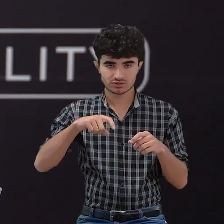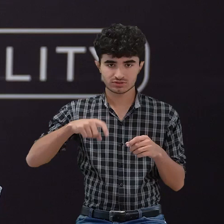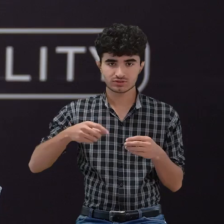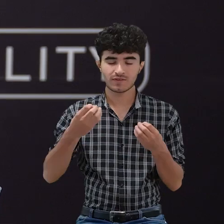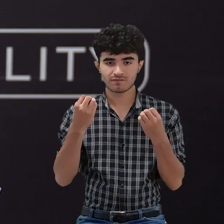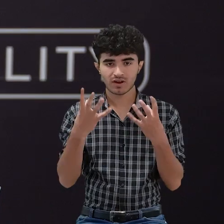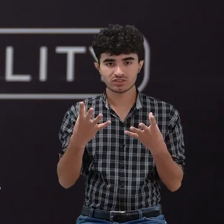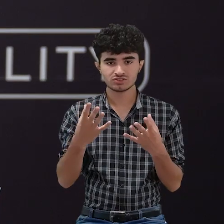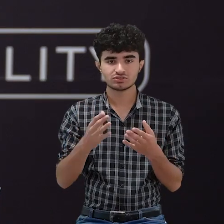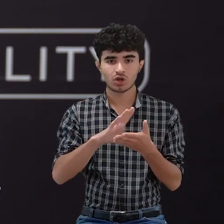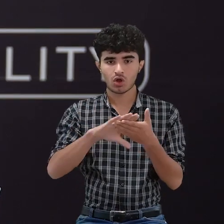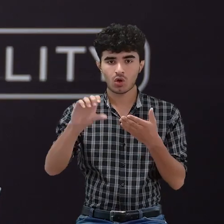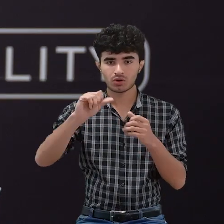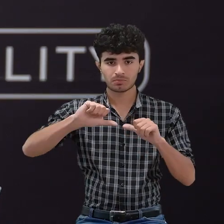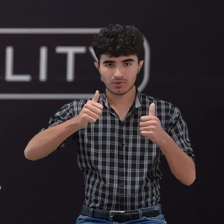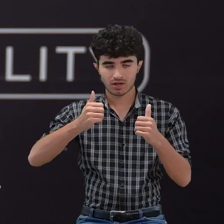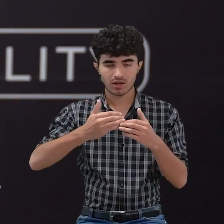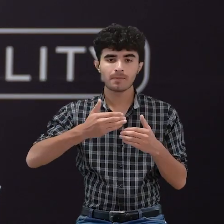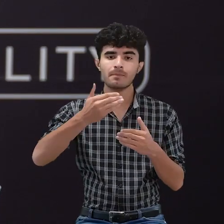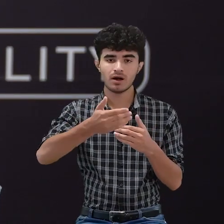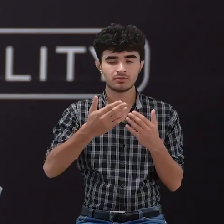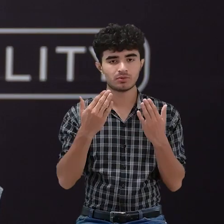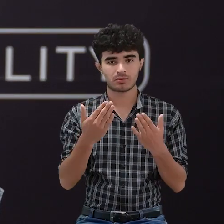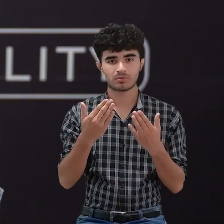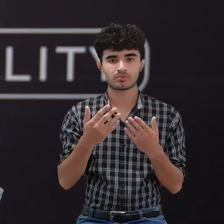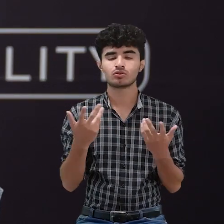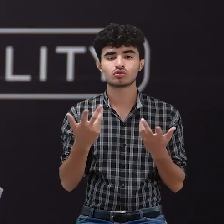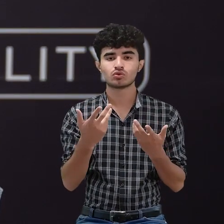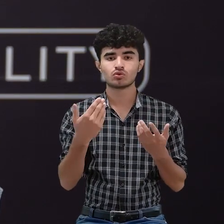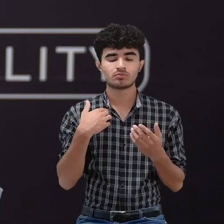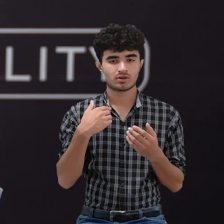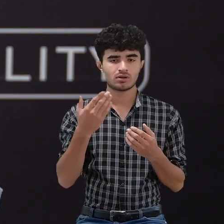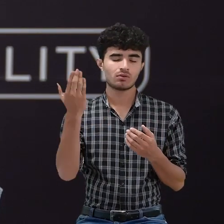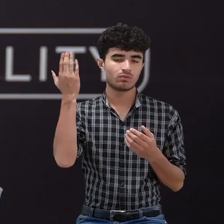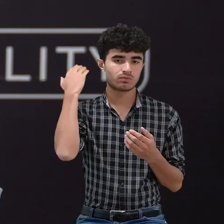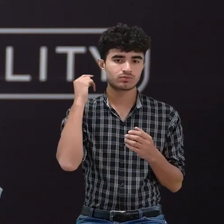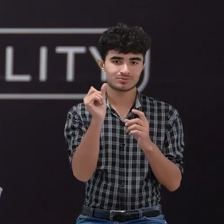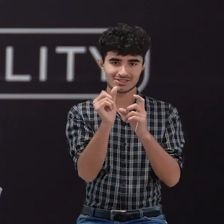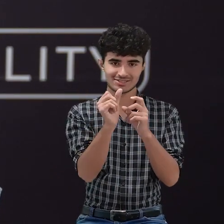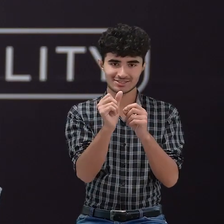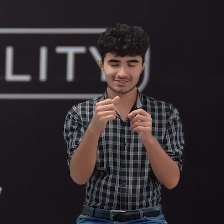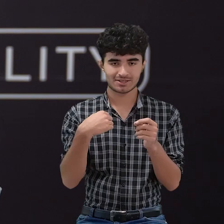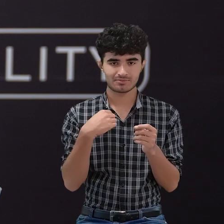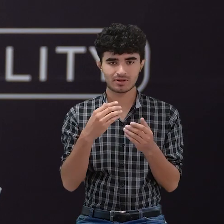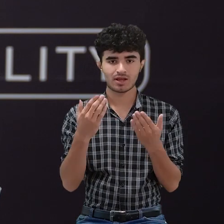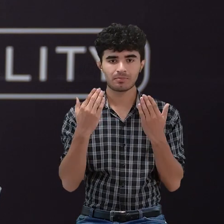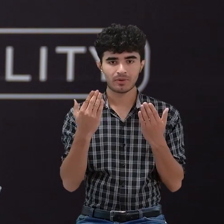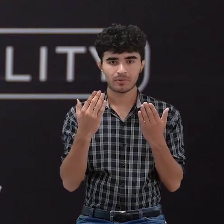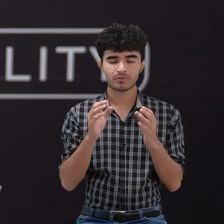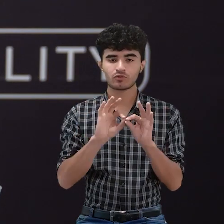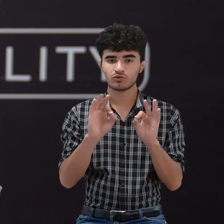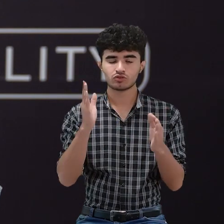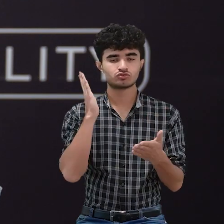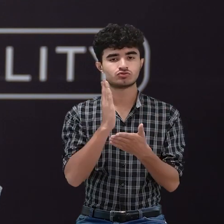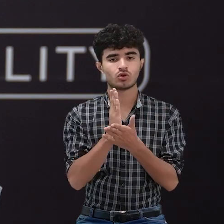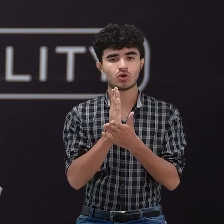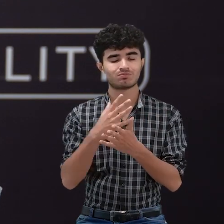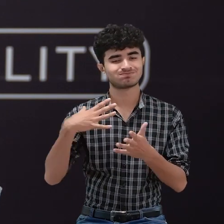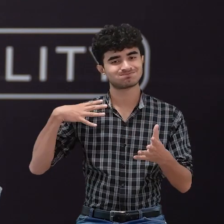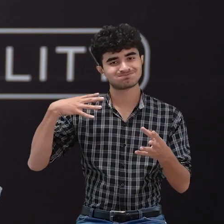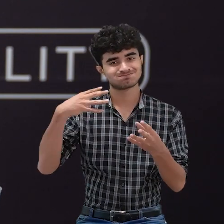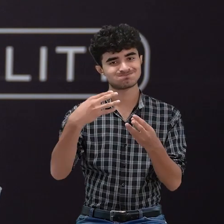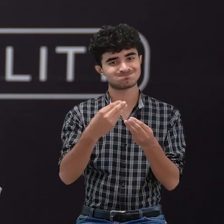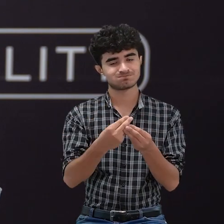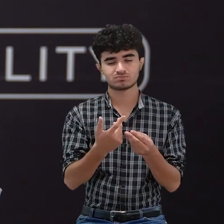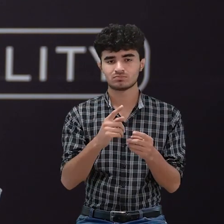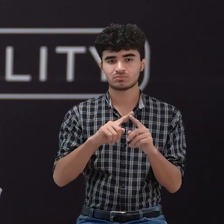फ्रेश ग्रेजुएट होना चाहिए था। तो वो तो ज़रा मुश्किल बात थी इसलिए कि मैंने तो ग्रेजुएशन लेट 60s में